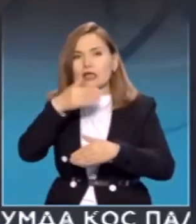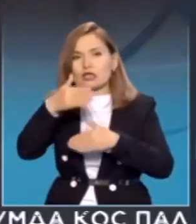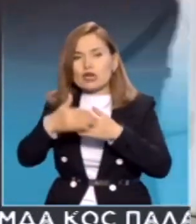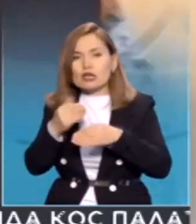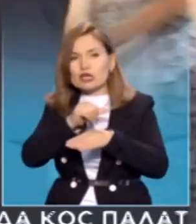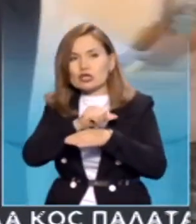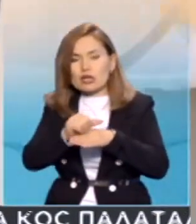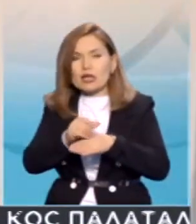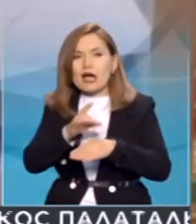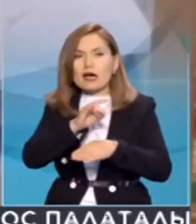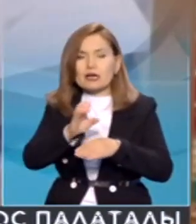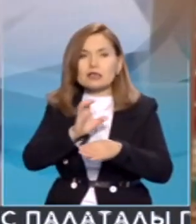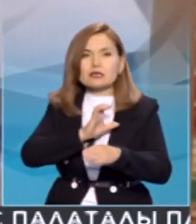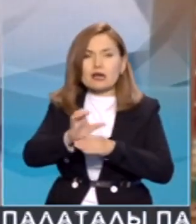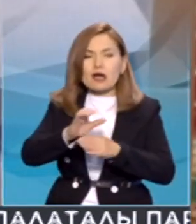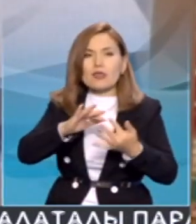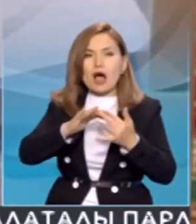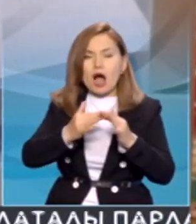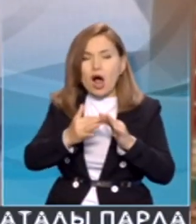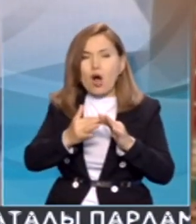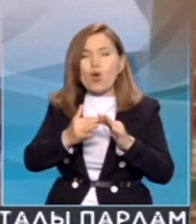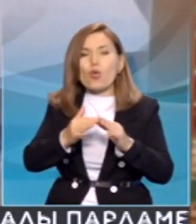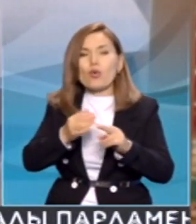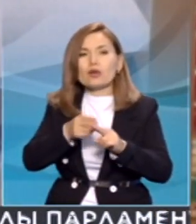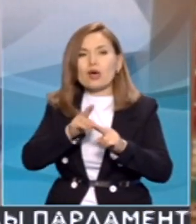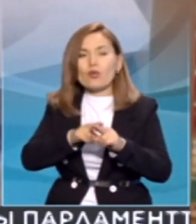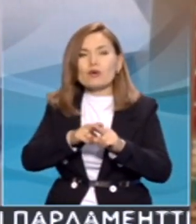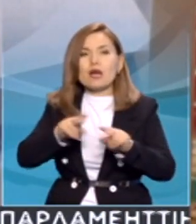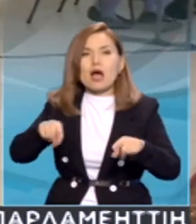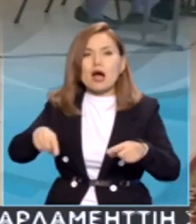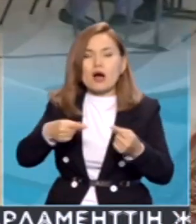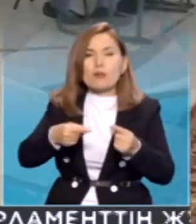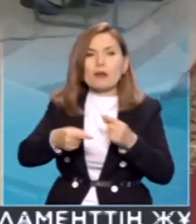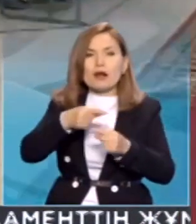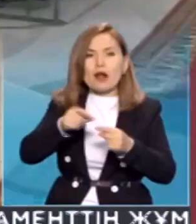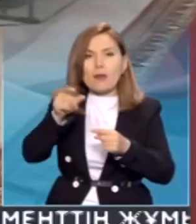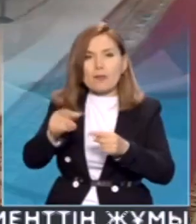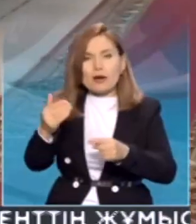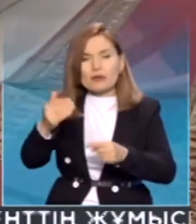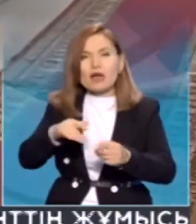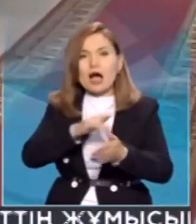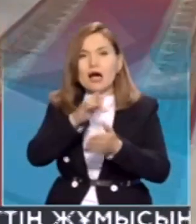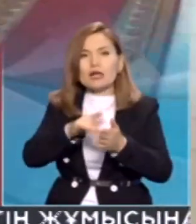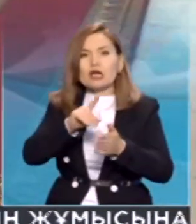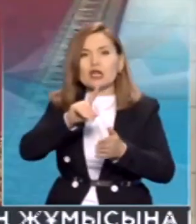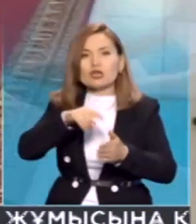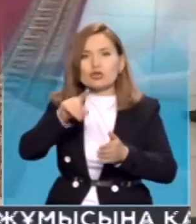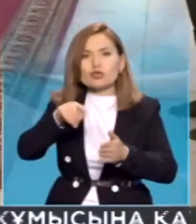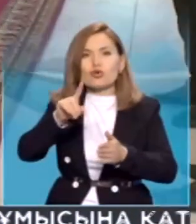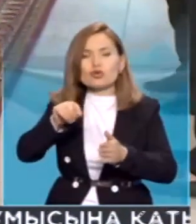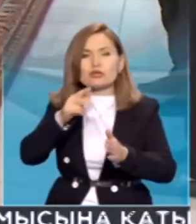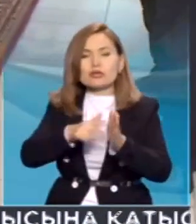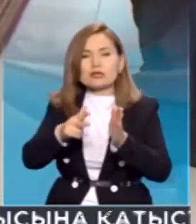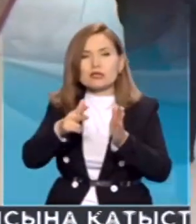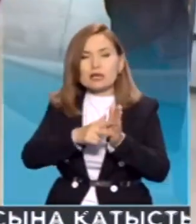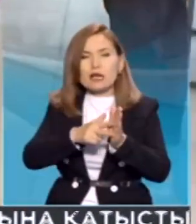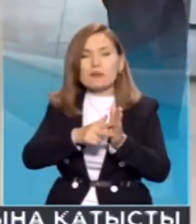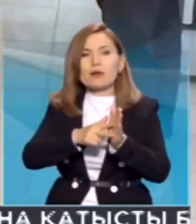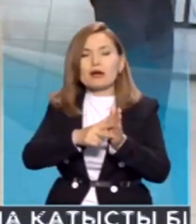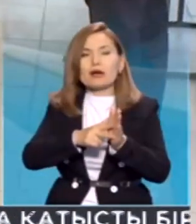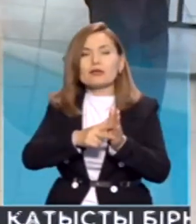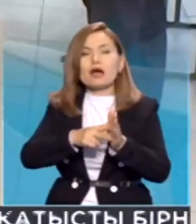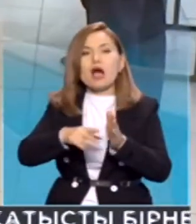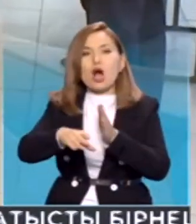экспорттап, ауыл аймақтың әлеуетін көтеріп отырған іскер азамат қаладағы нөмірі 188-ші дауыс беру учаскесіне ұлымен бірге